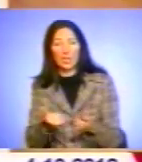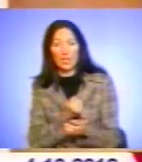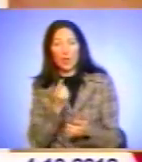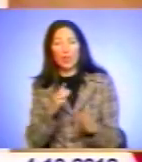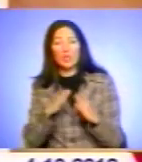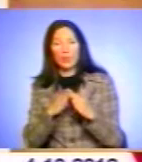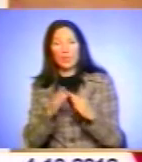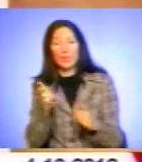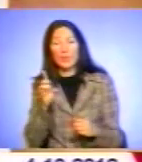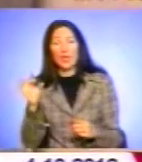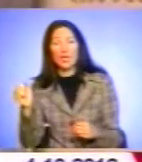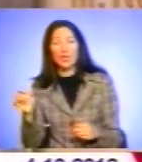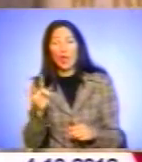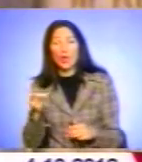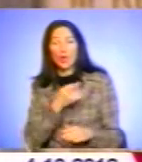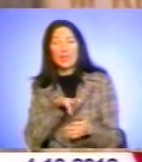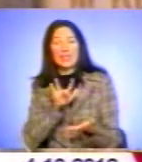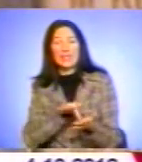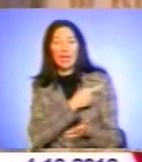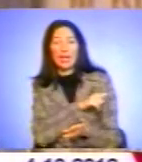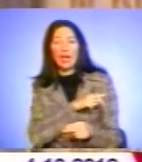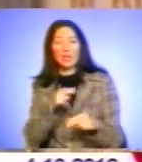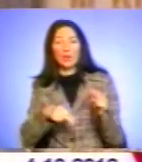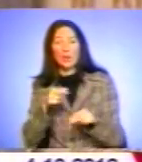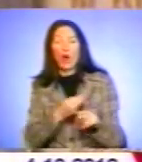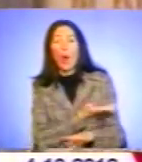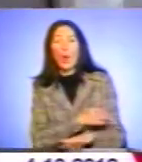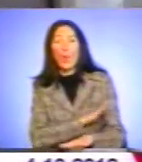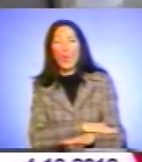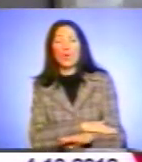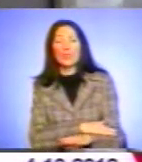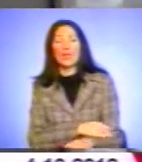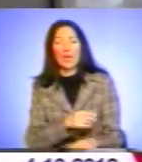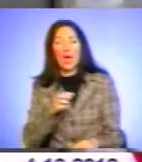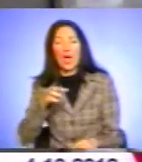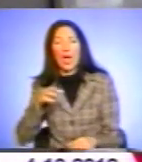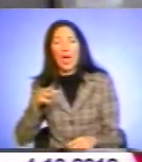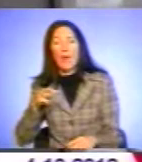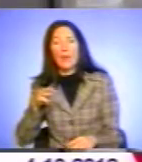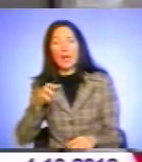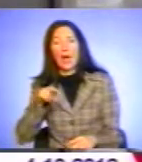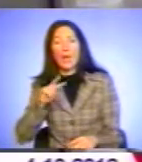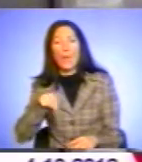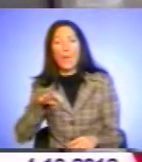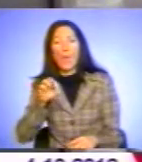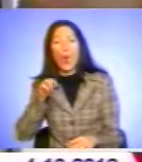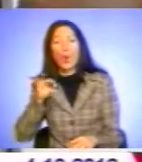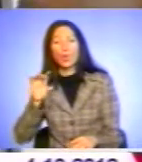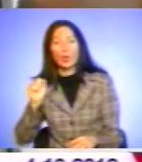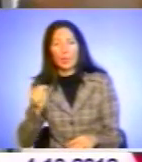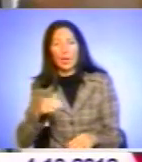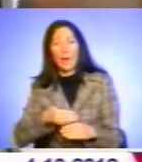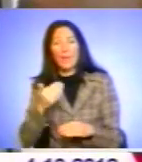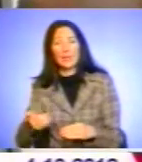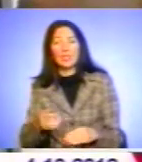приміщень Бережанської району центральної лікарні збудував польський магнат Яків Потоцький у 1896 році. Пізніше